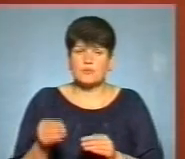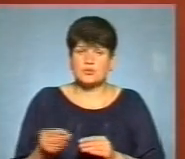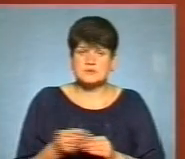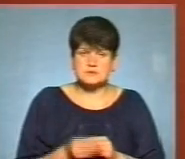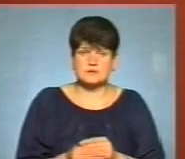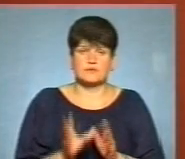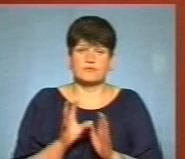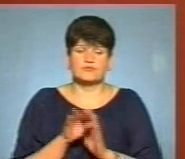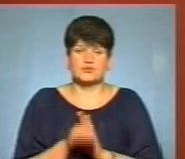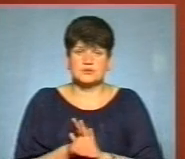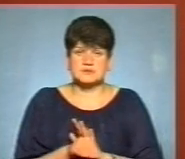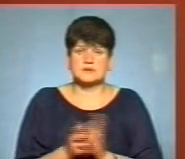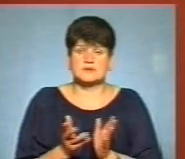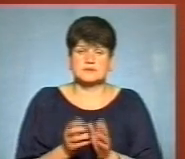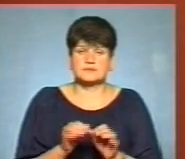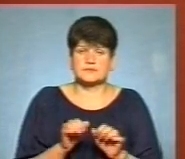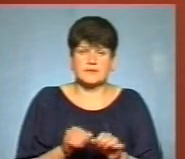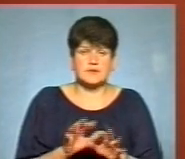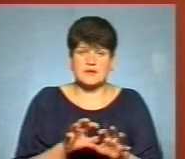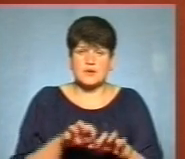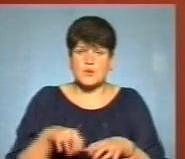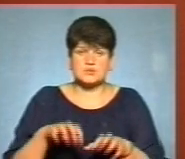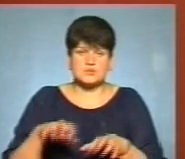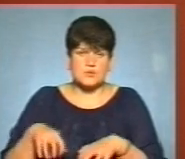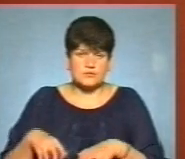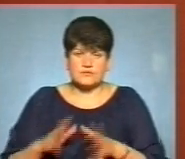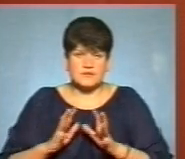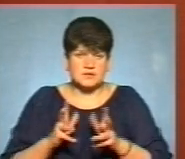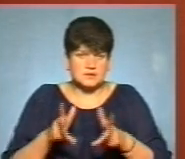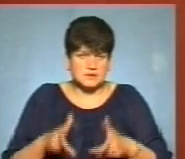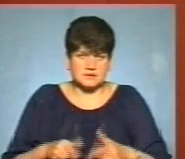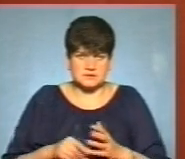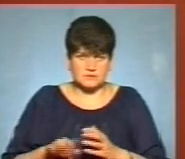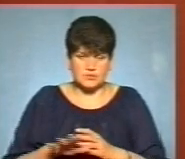вносити якісь корективи, не розорювати ґрунти, а робити без,